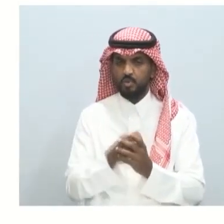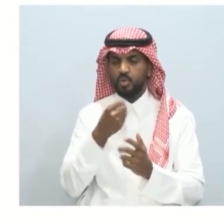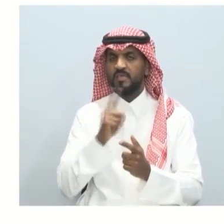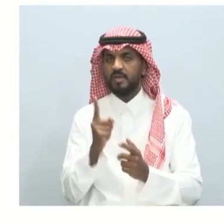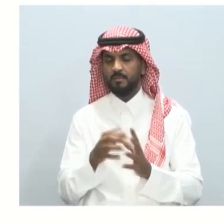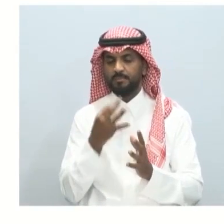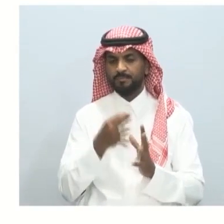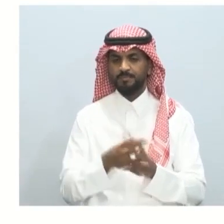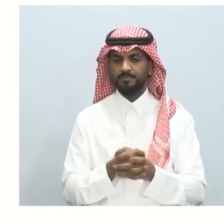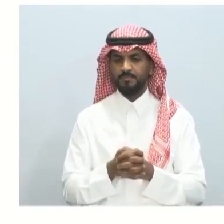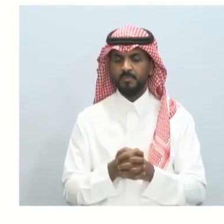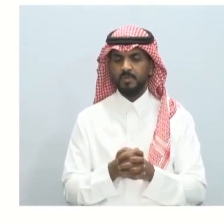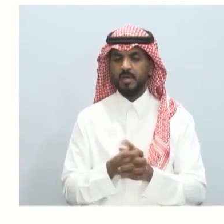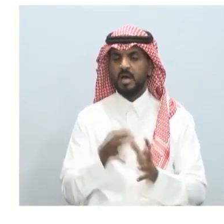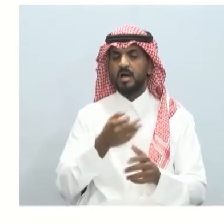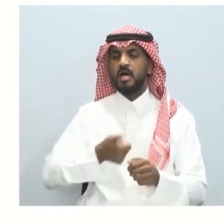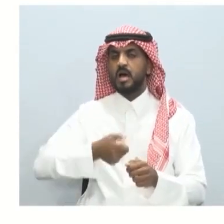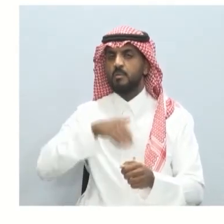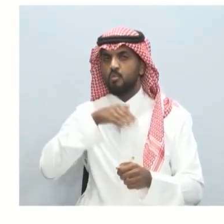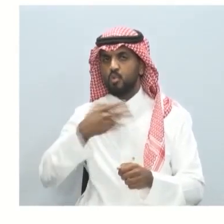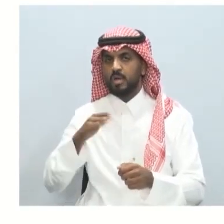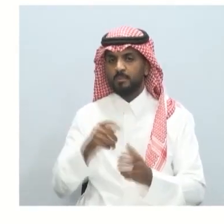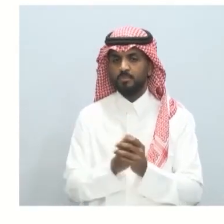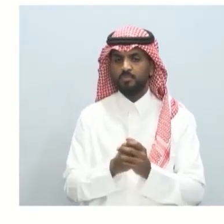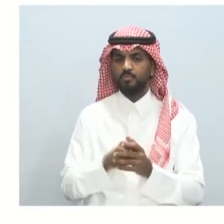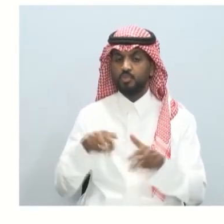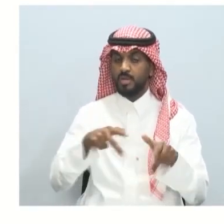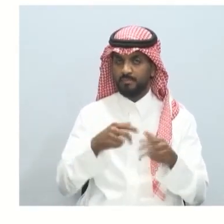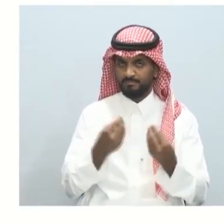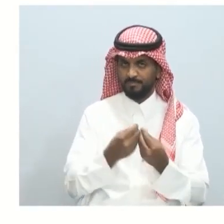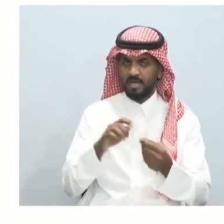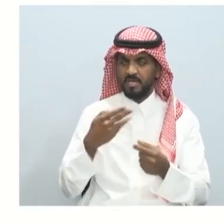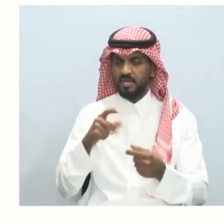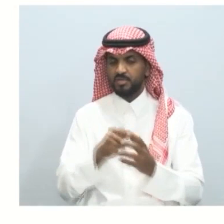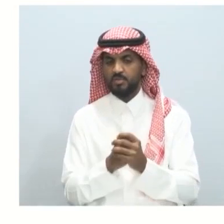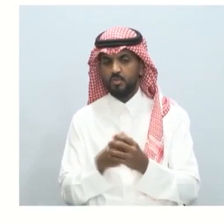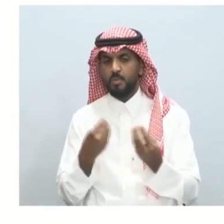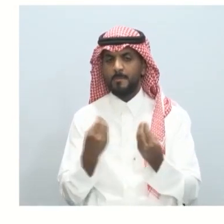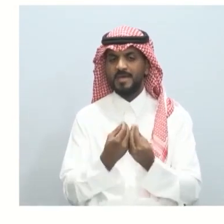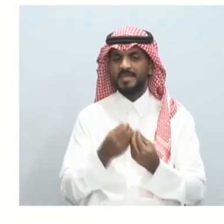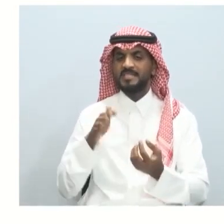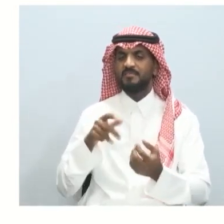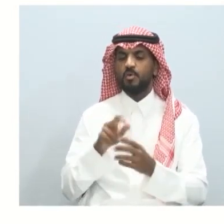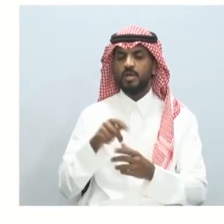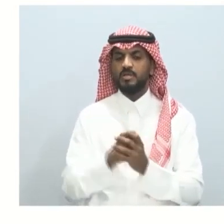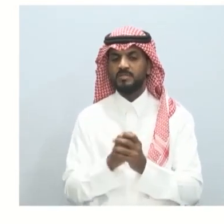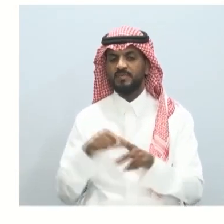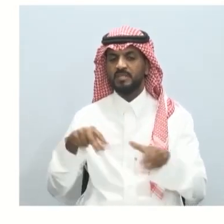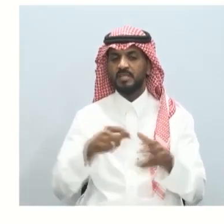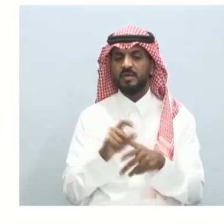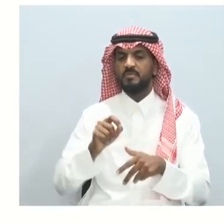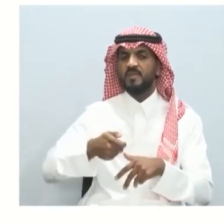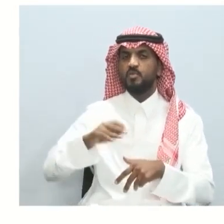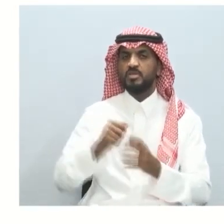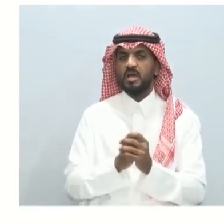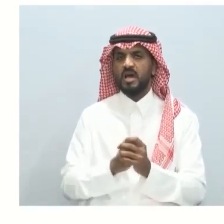يقول هذا الكلام قال ابو كعب كنا عند عياش بن القاسم ومعنا سي فويه القاص فاتينا بفالو